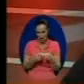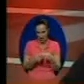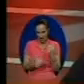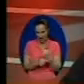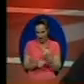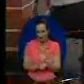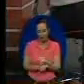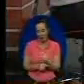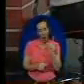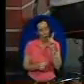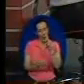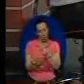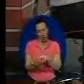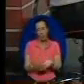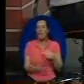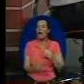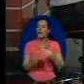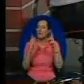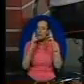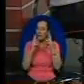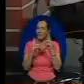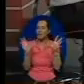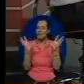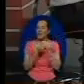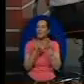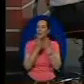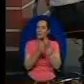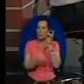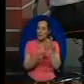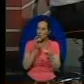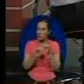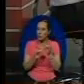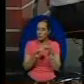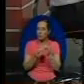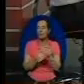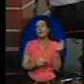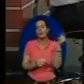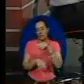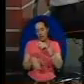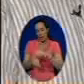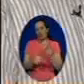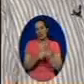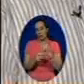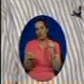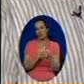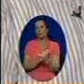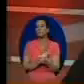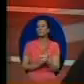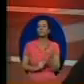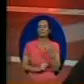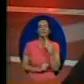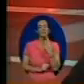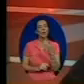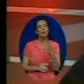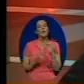לא, קריאה. לא, לא, לא קרו. אני מקווה שיחד עם העוזרים המשפטיים שלהם, תגיע השעה שיעשו את השינויים דרך. אולי זה בעצם